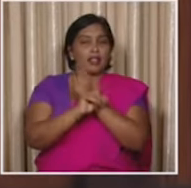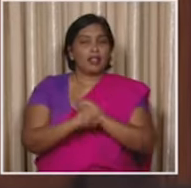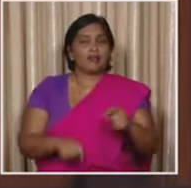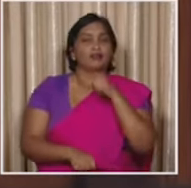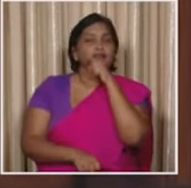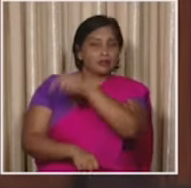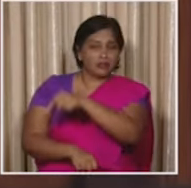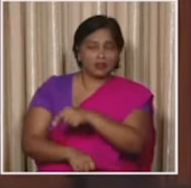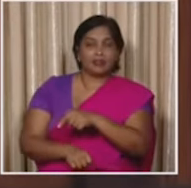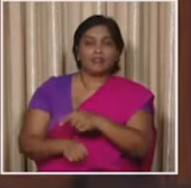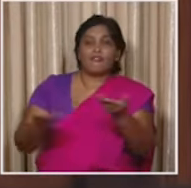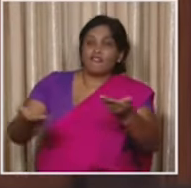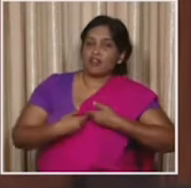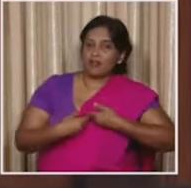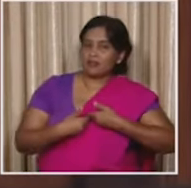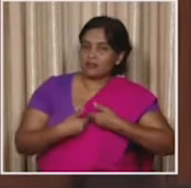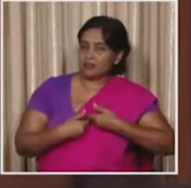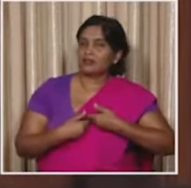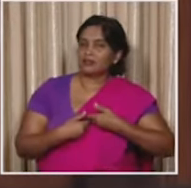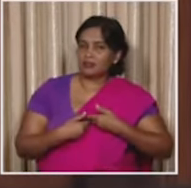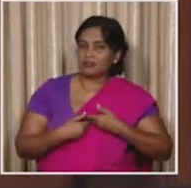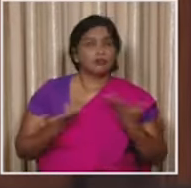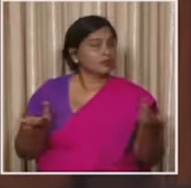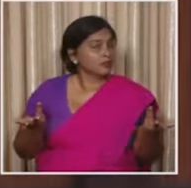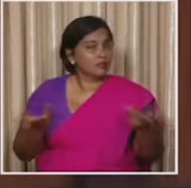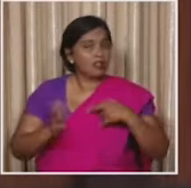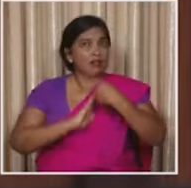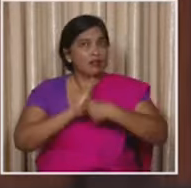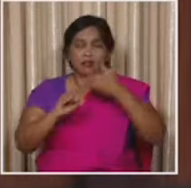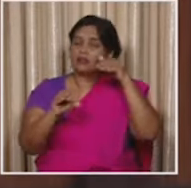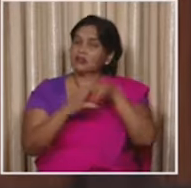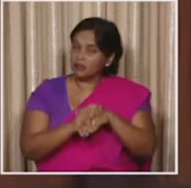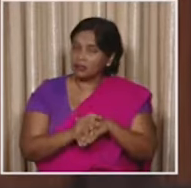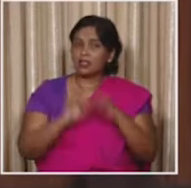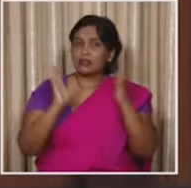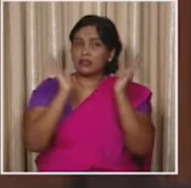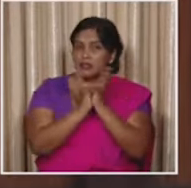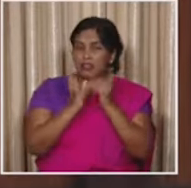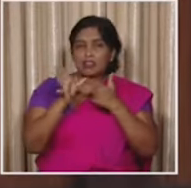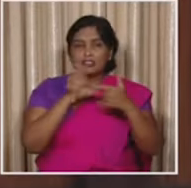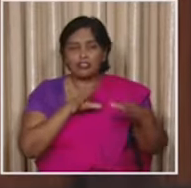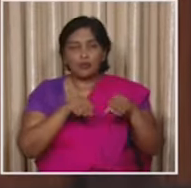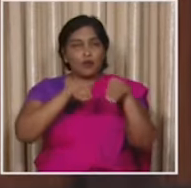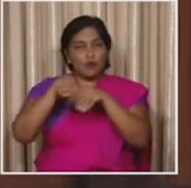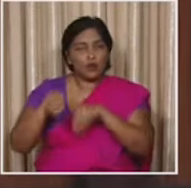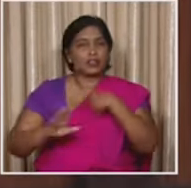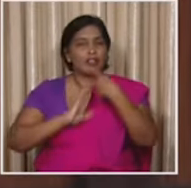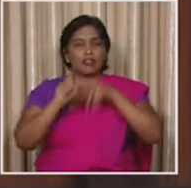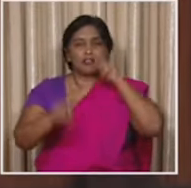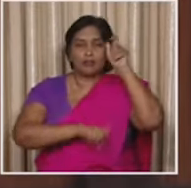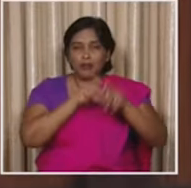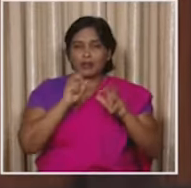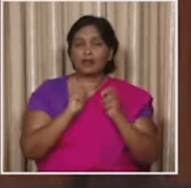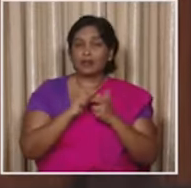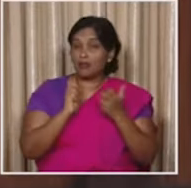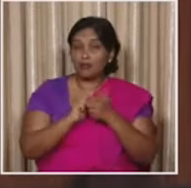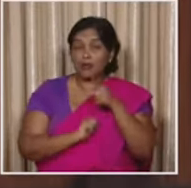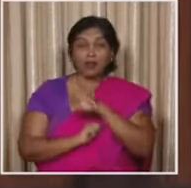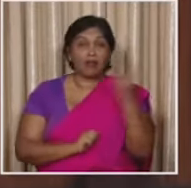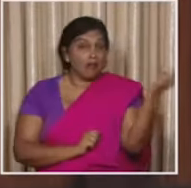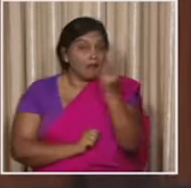Pame, Airport, Yana, welcome Kan. The May Ratatula, Vanaji, Vingan, Govinta, Rate, Janata, Taitina, Hani, May